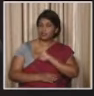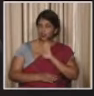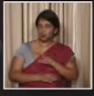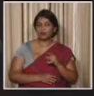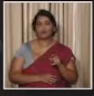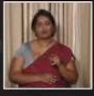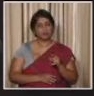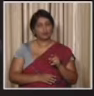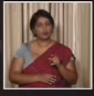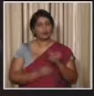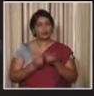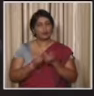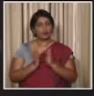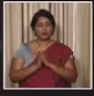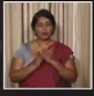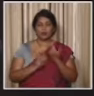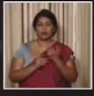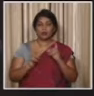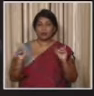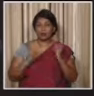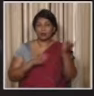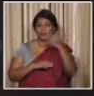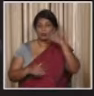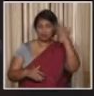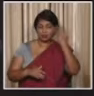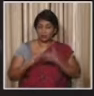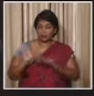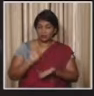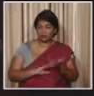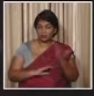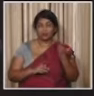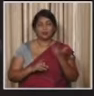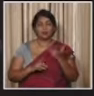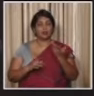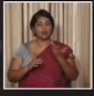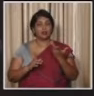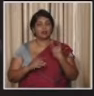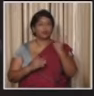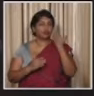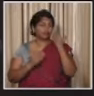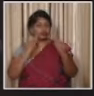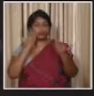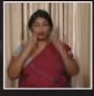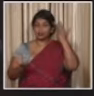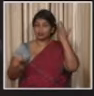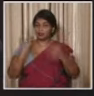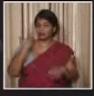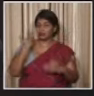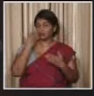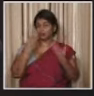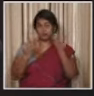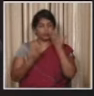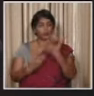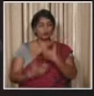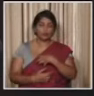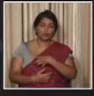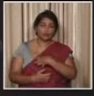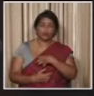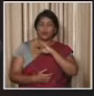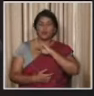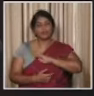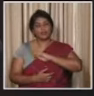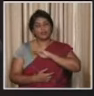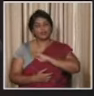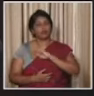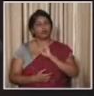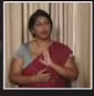ඕනේ. තමන්ගේ සමීප ඥාතීන් මරණයට යන එක ඔවුන් තමන්ගේ ඇස් ඉස්සරහ පිට මැරෙනකොට ඒ දුක විඳ ගන්න පුරුදු වෙන්න